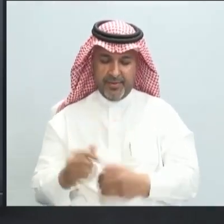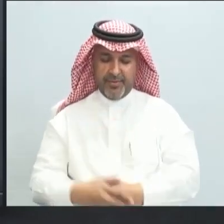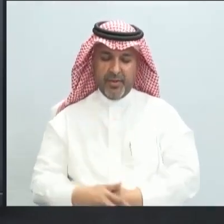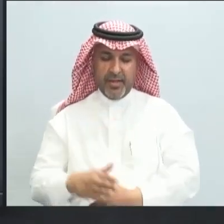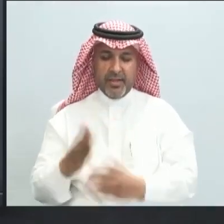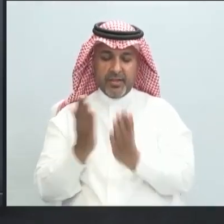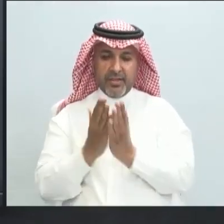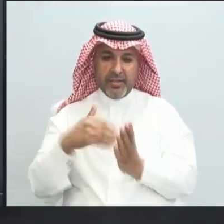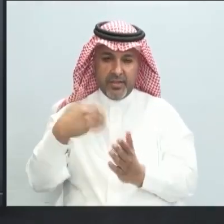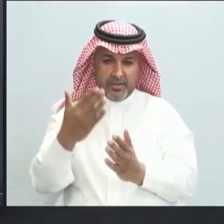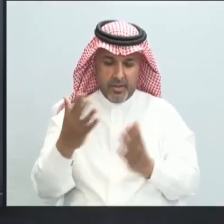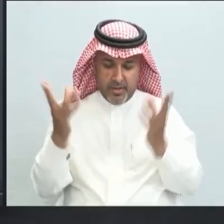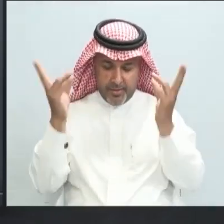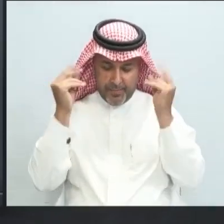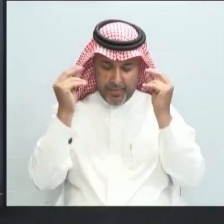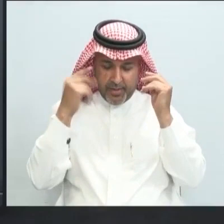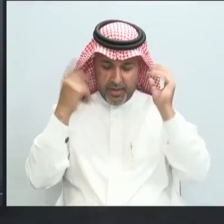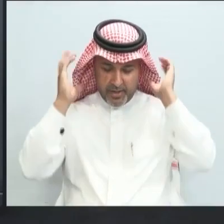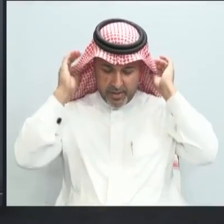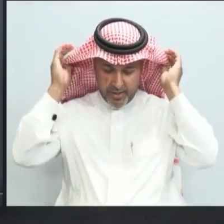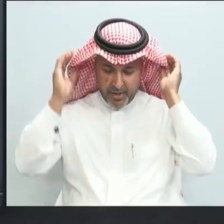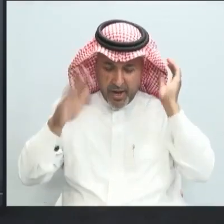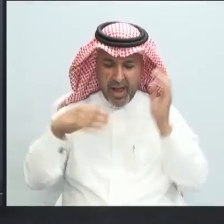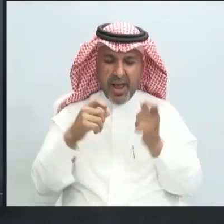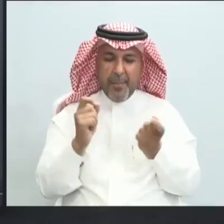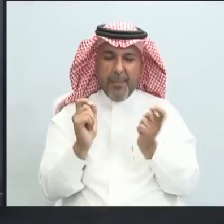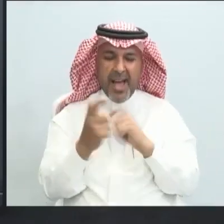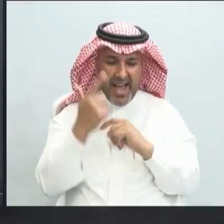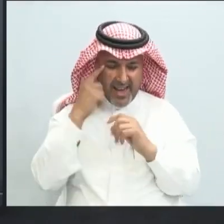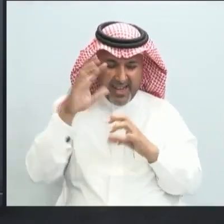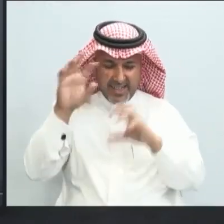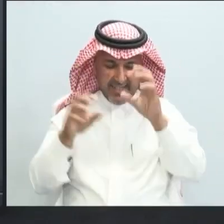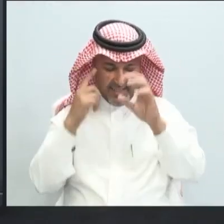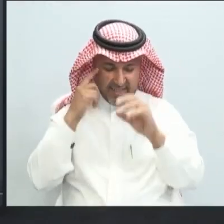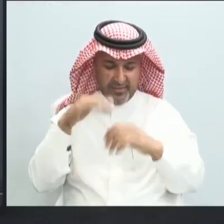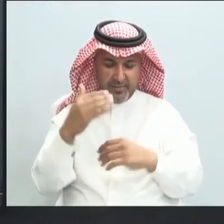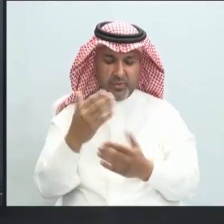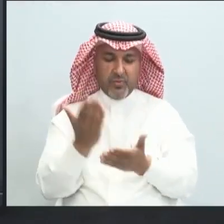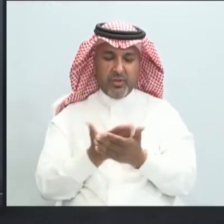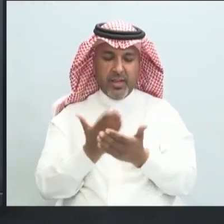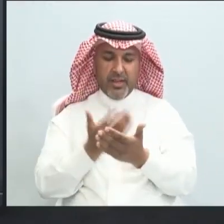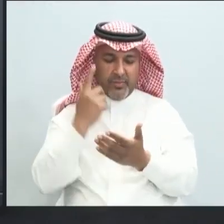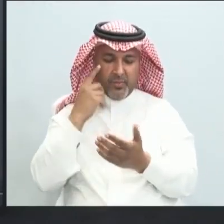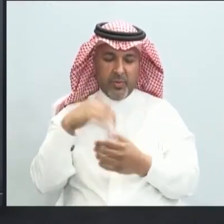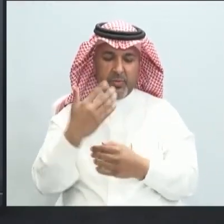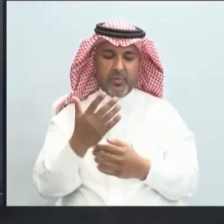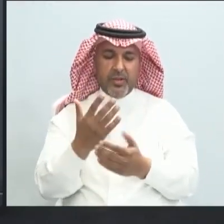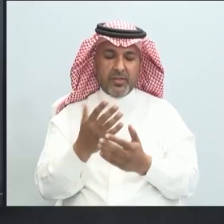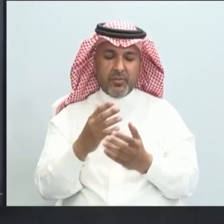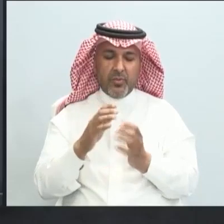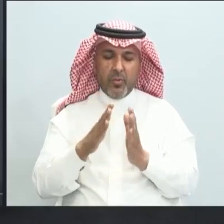حنتعرف على دالة الكوتان ودالة السيك ودالة الكوسيك كيف رسمتهم وشي مجالهم وشي